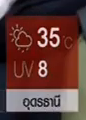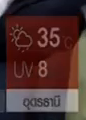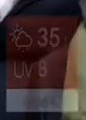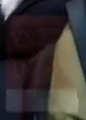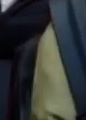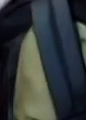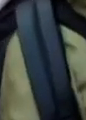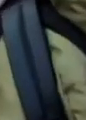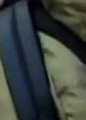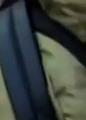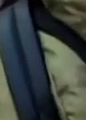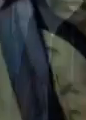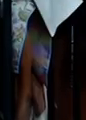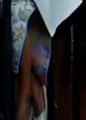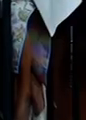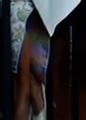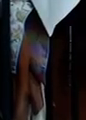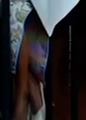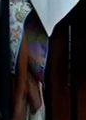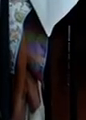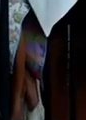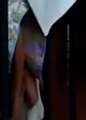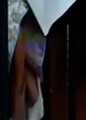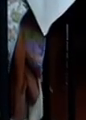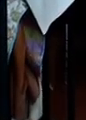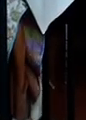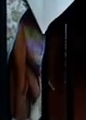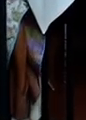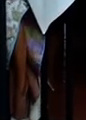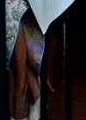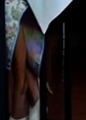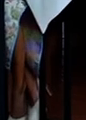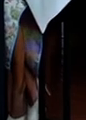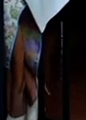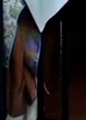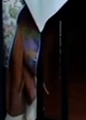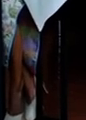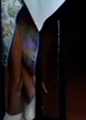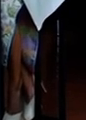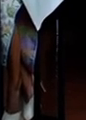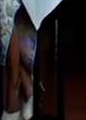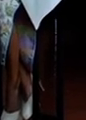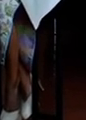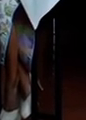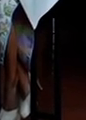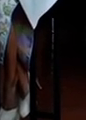นที่มาฝากกันนะจะเห็นว่าโลกของเรามีการเปลี่ยนแปลงพฤติกรรมผู้บริโภคมีการเปลี่ยนแปลงผู้ประกอบการต้องเปลี่ยนแปลงเหมือนกันแต่การเปลี่ยน